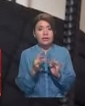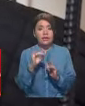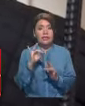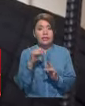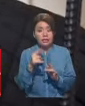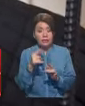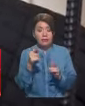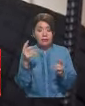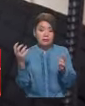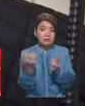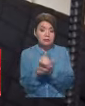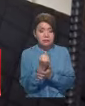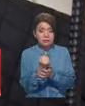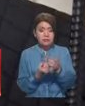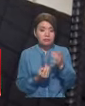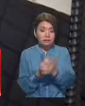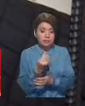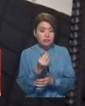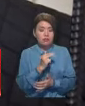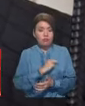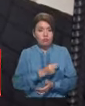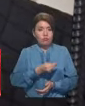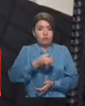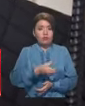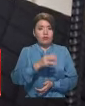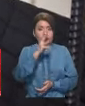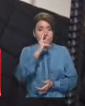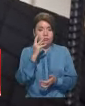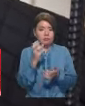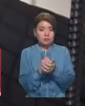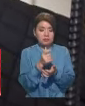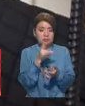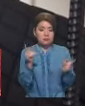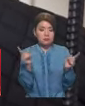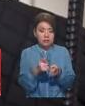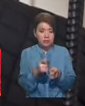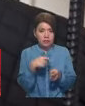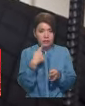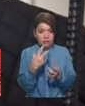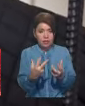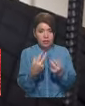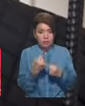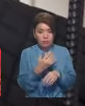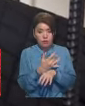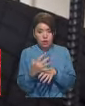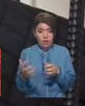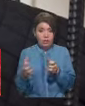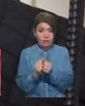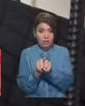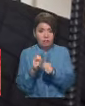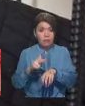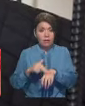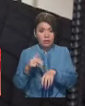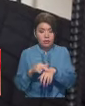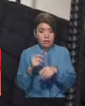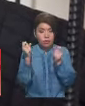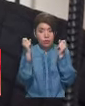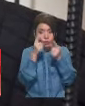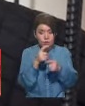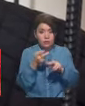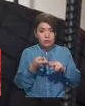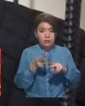предложили курьерскую работу с хорошим заработком за короткий срок времени. После задержания сотрудниками полиции узнал, что я